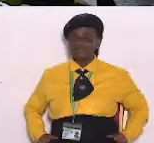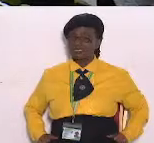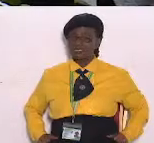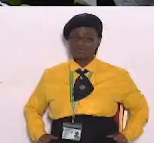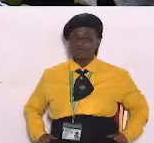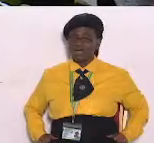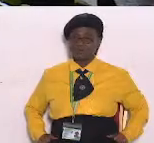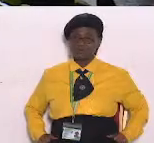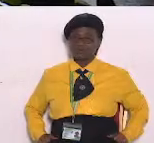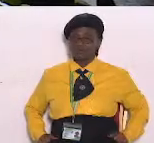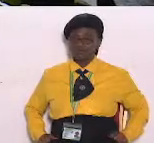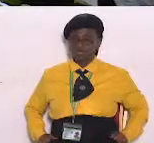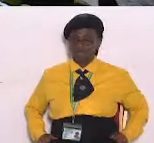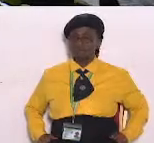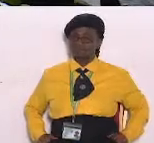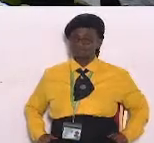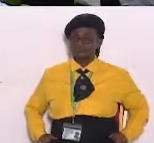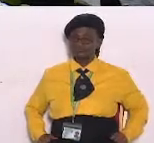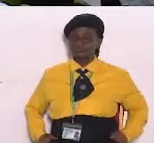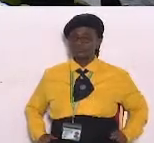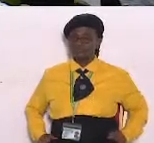montre-moi ta miséricorde